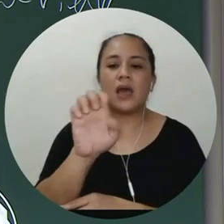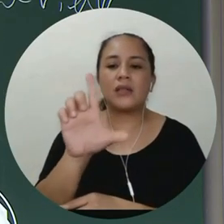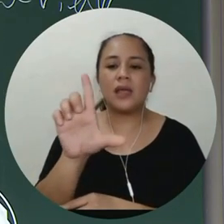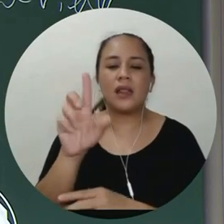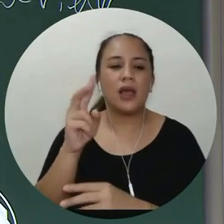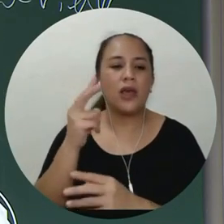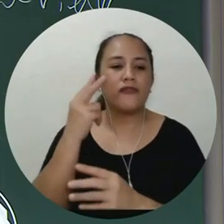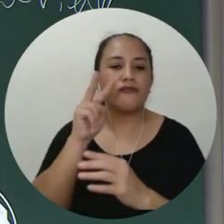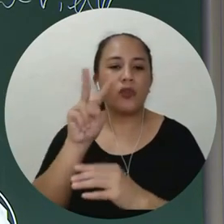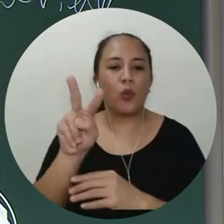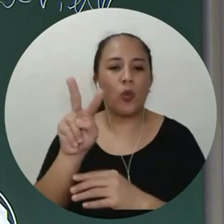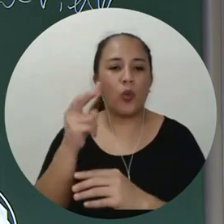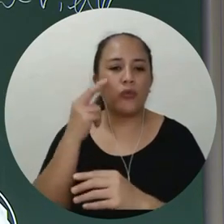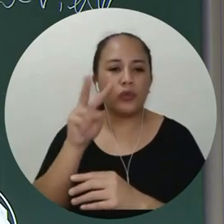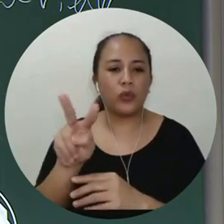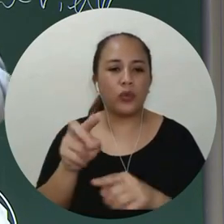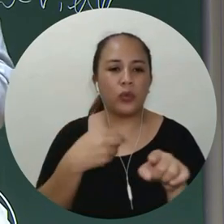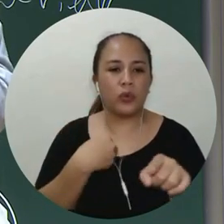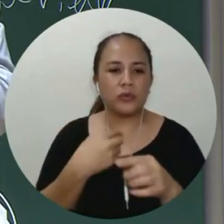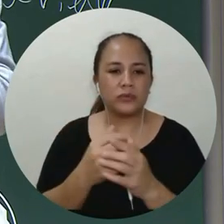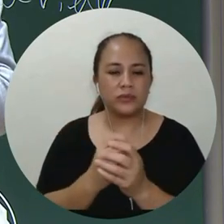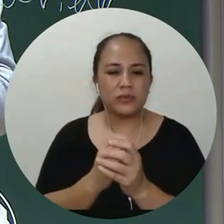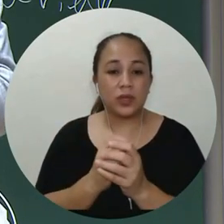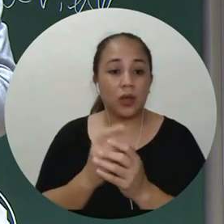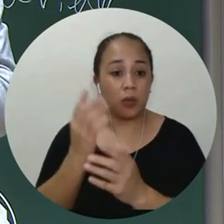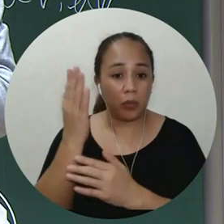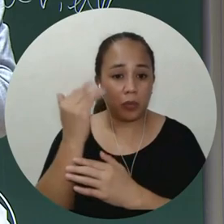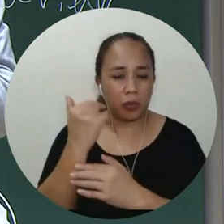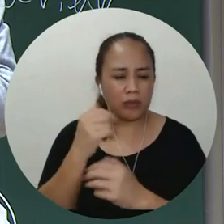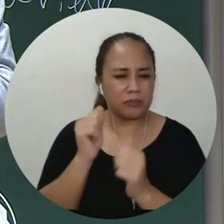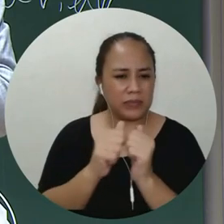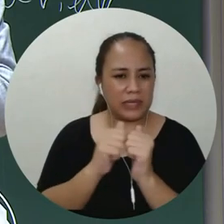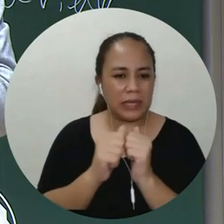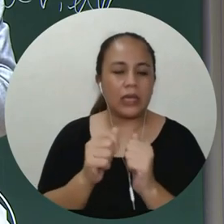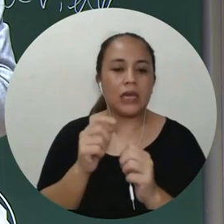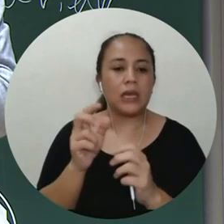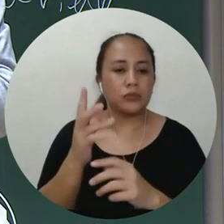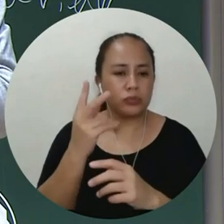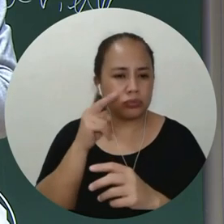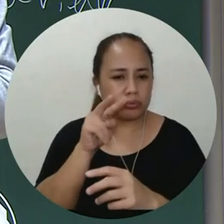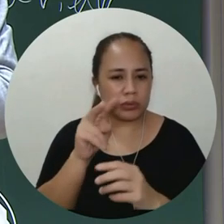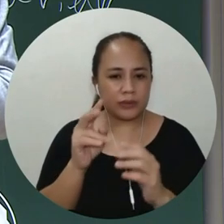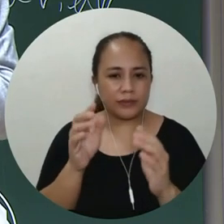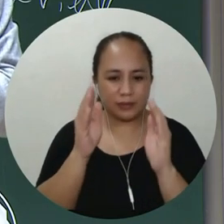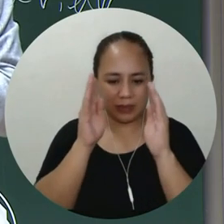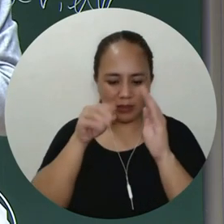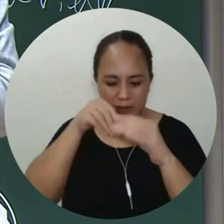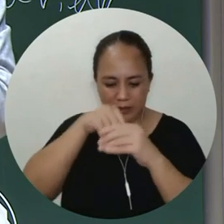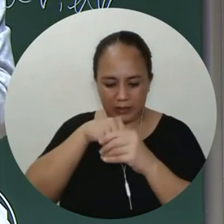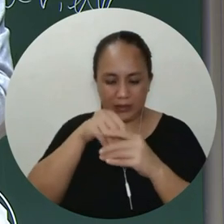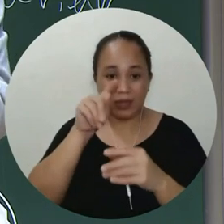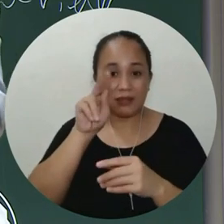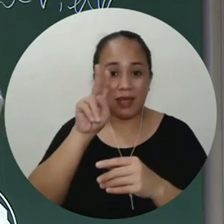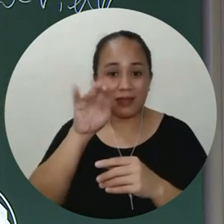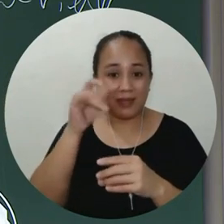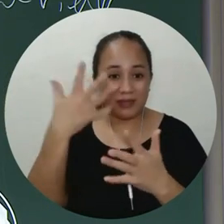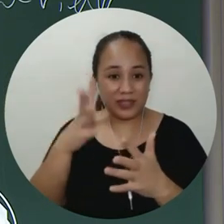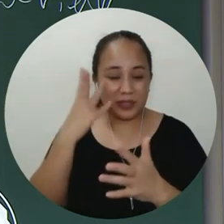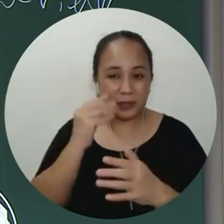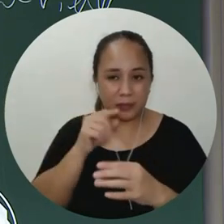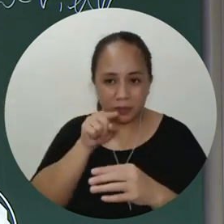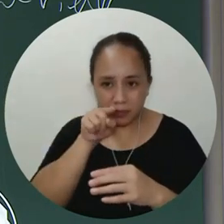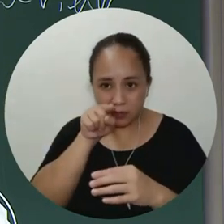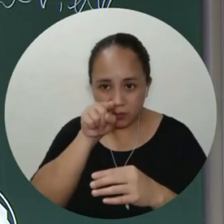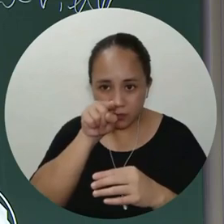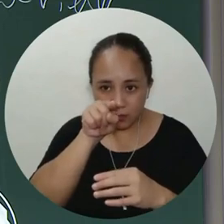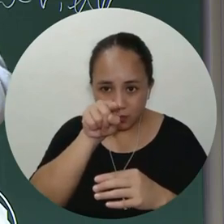쳐다보면 그 터널 입구밖에 안 보여요. So what it means is that when you try to look outside from inside the tunnel, you only see. 그 터널에서 아무리 보려